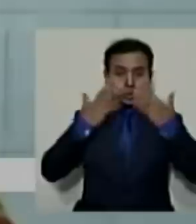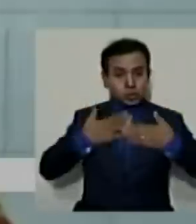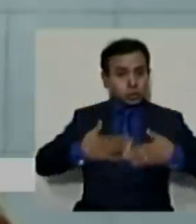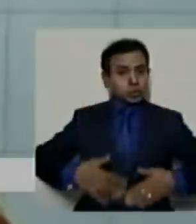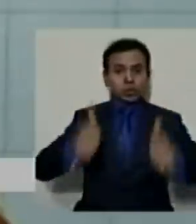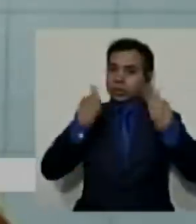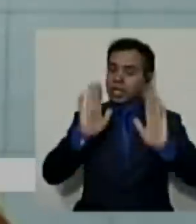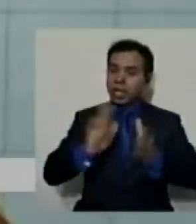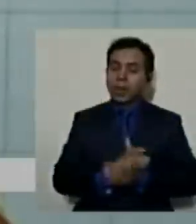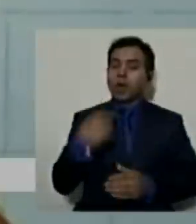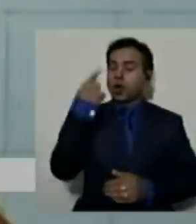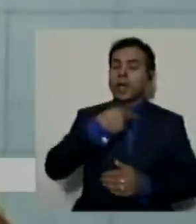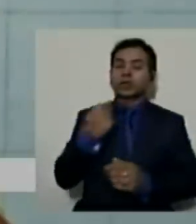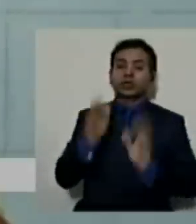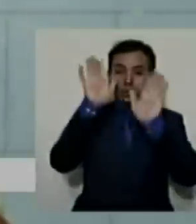এবার আসি